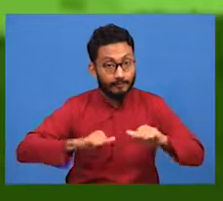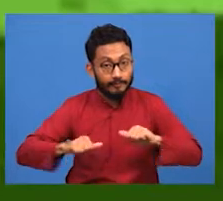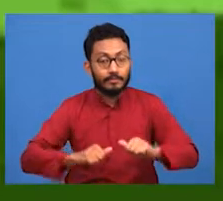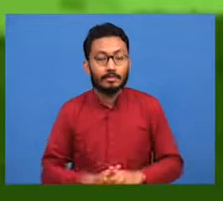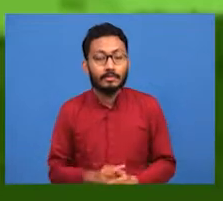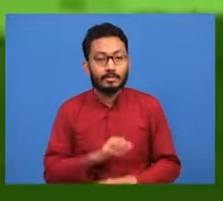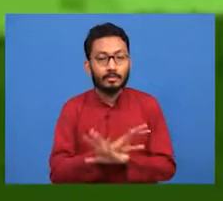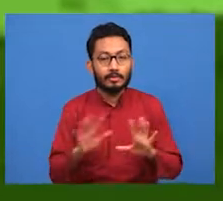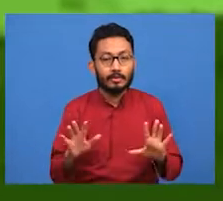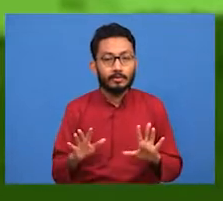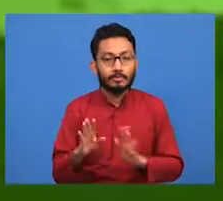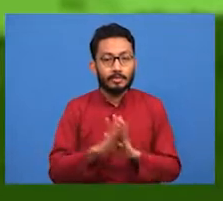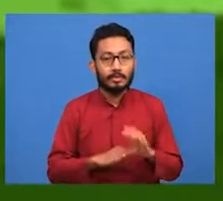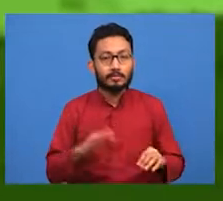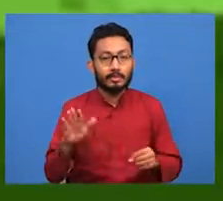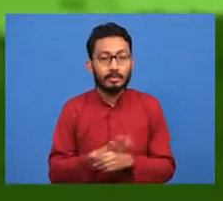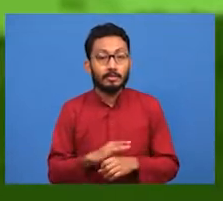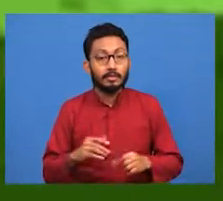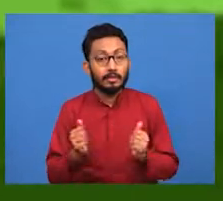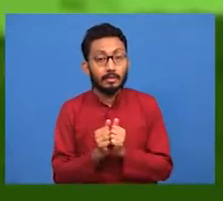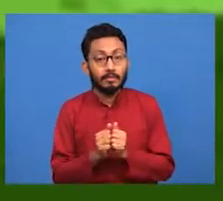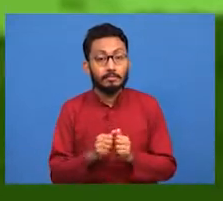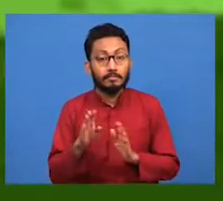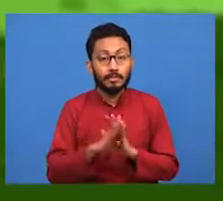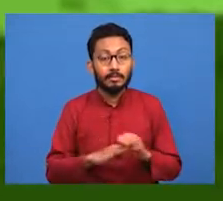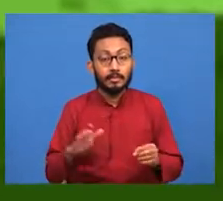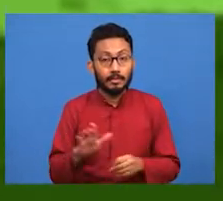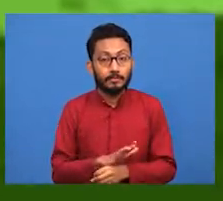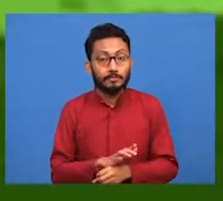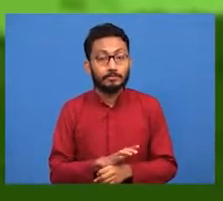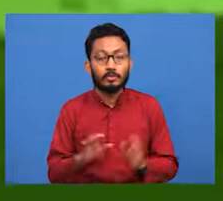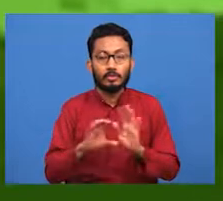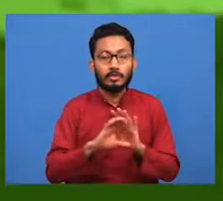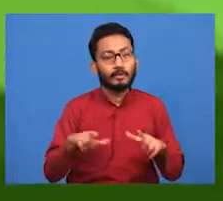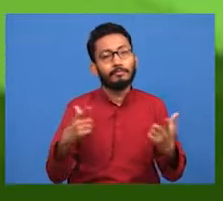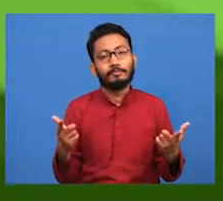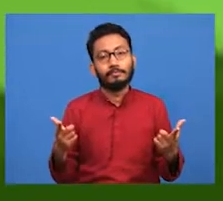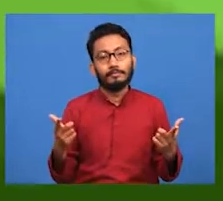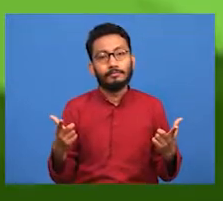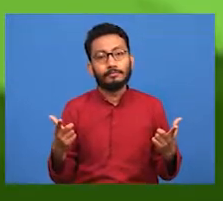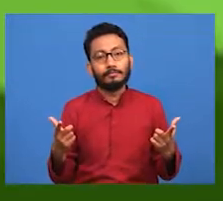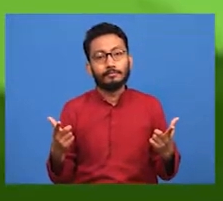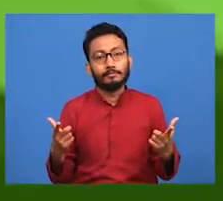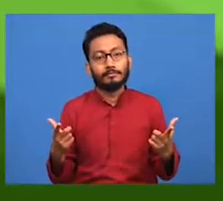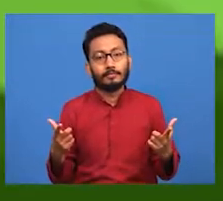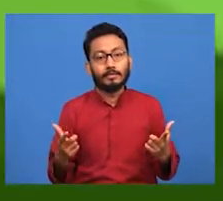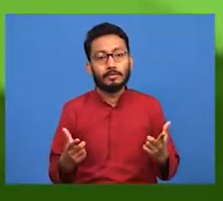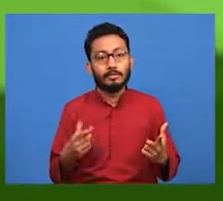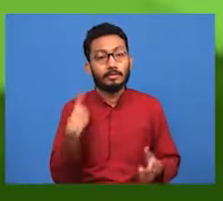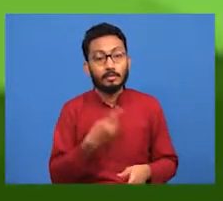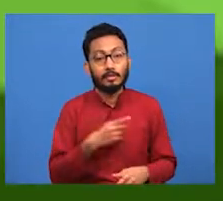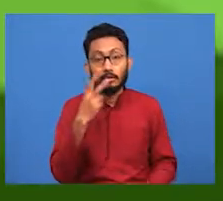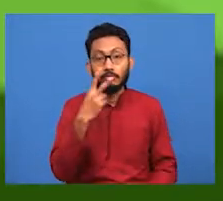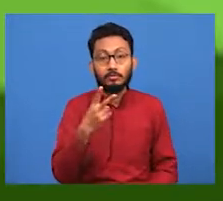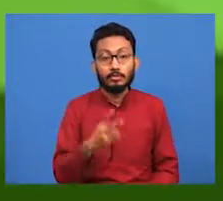Baiklah, izinkan cikgu kongsi contoh ayat yang lain. Mari kita lihat